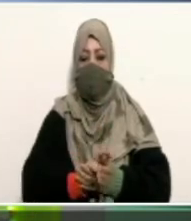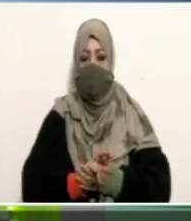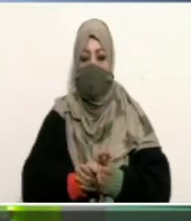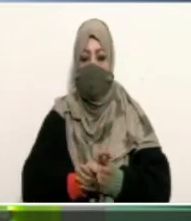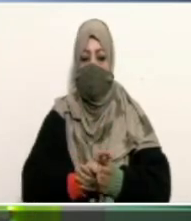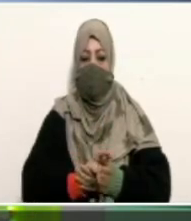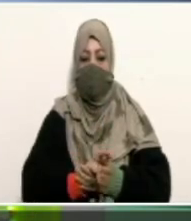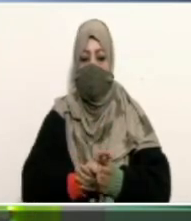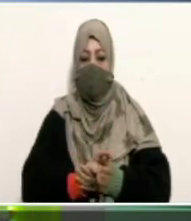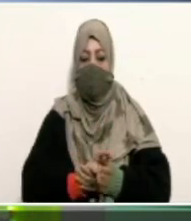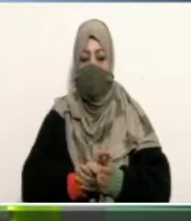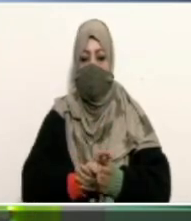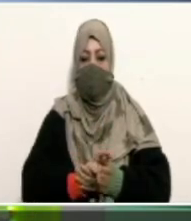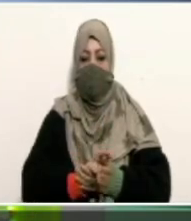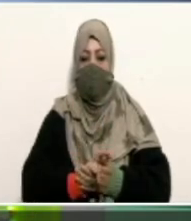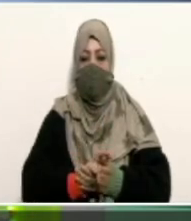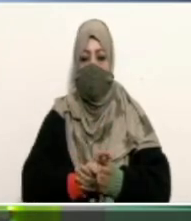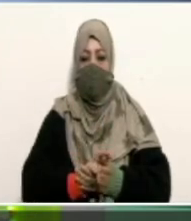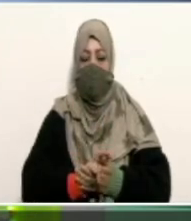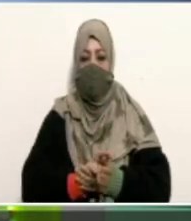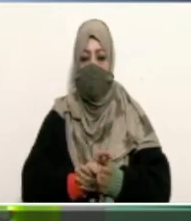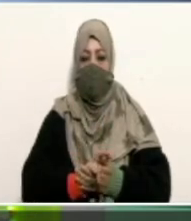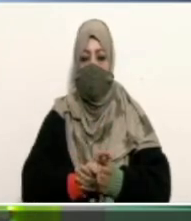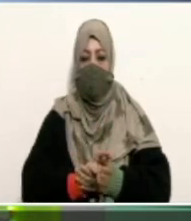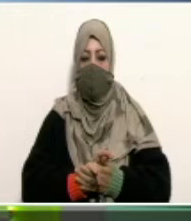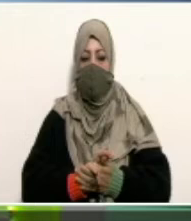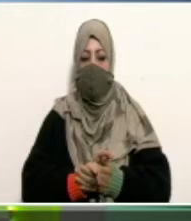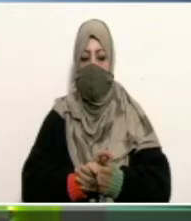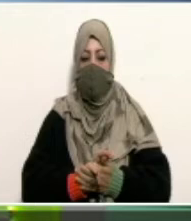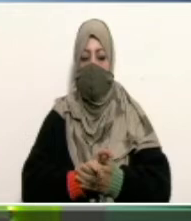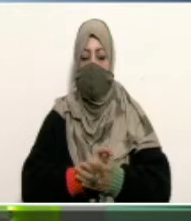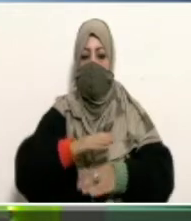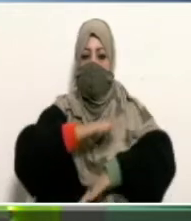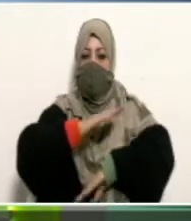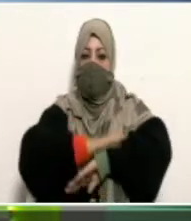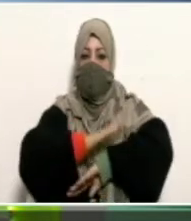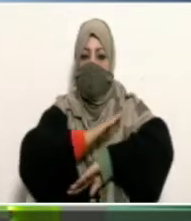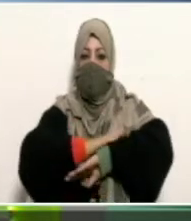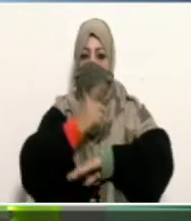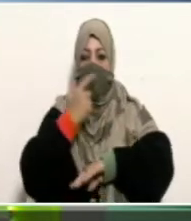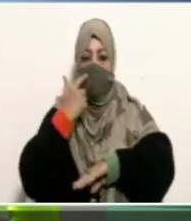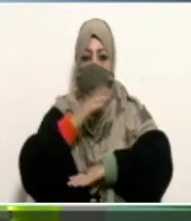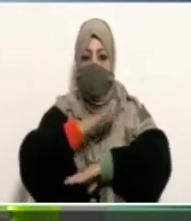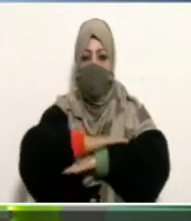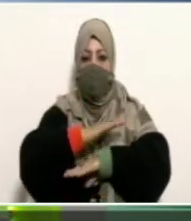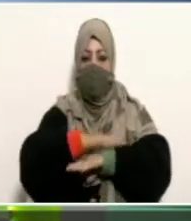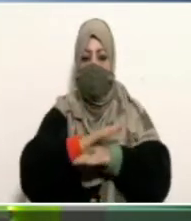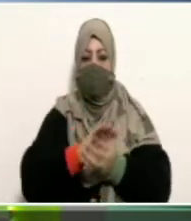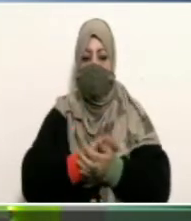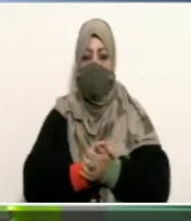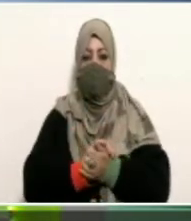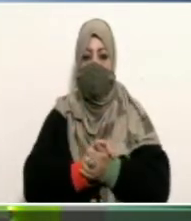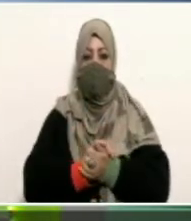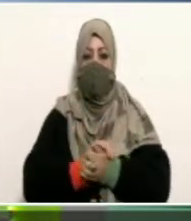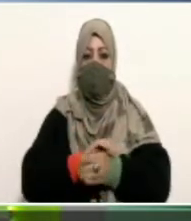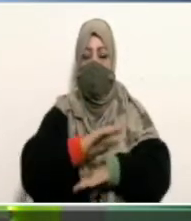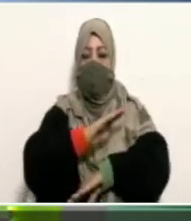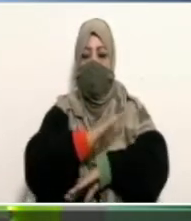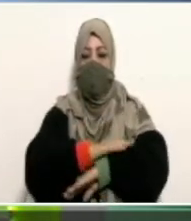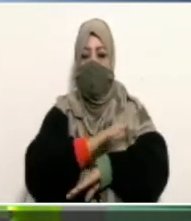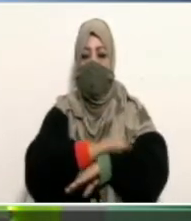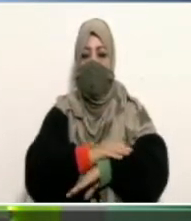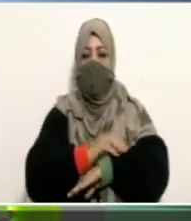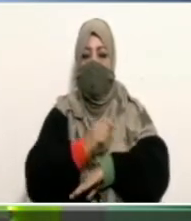ترك عقد قران. إيه. والعقد طبعا الشروطات اللي فيه الوكيل لما